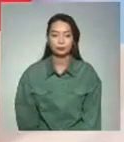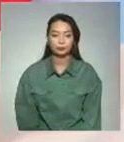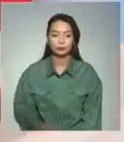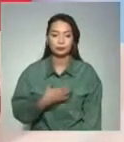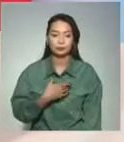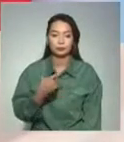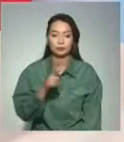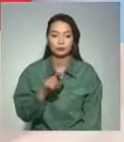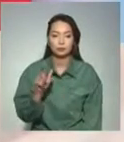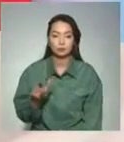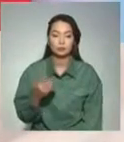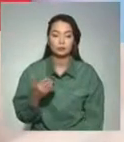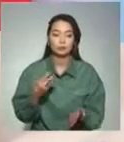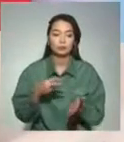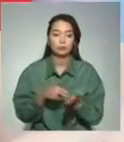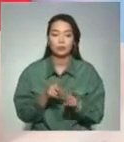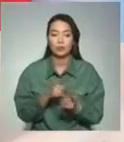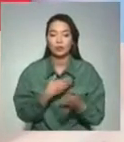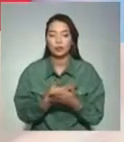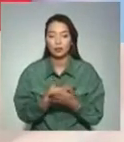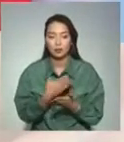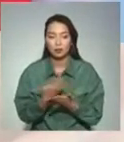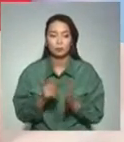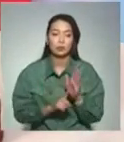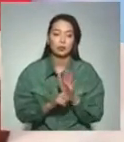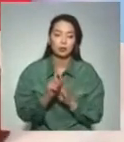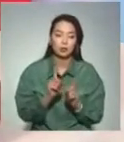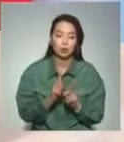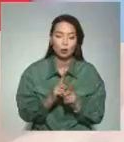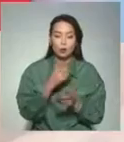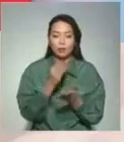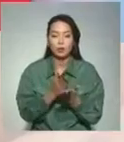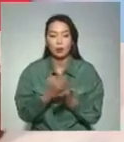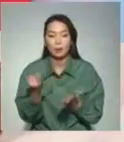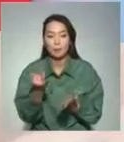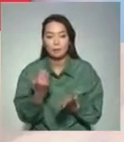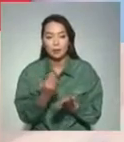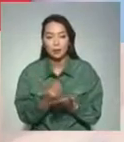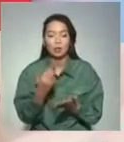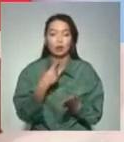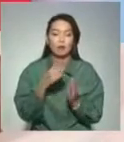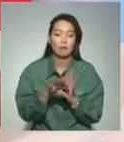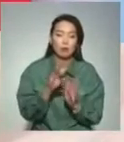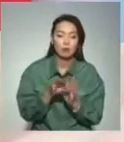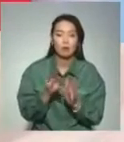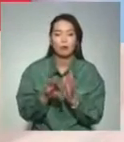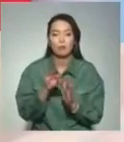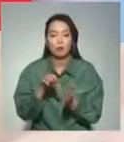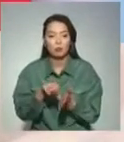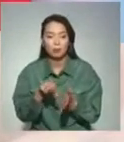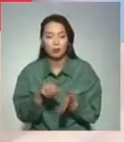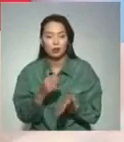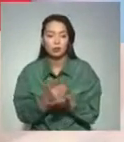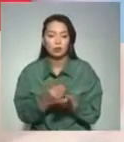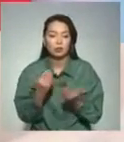граждане становятся активными они начинают интересоваться политикой они ходят на референдум на выборы они участвуют